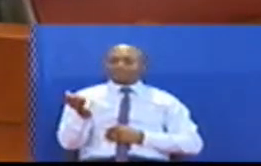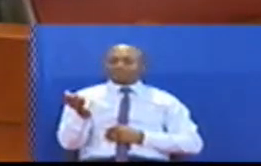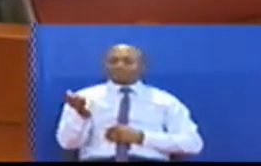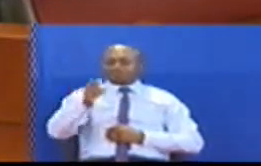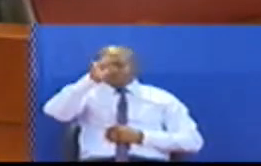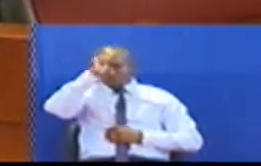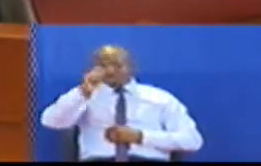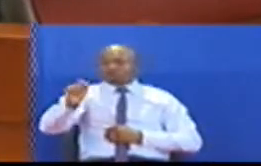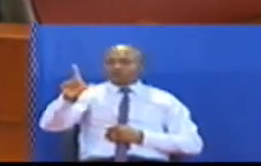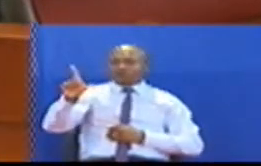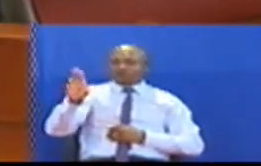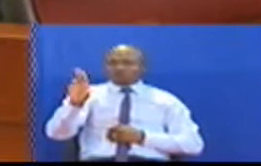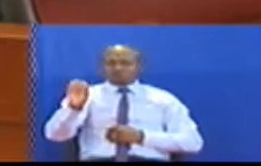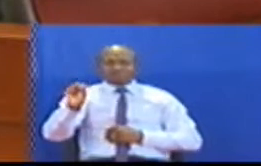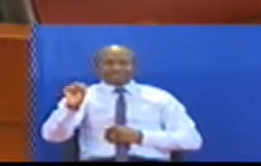Mheshimiwa Rusinde